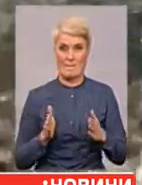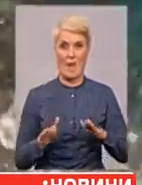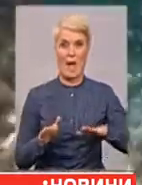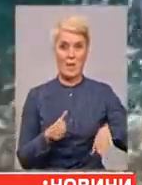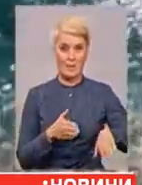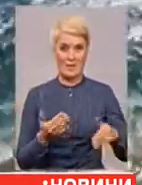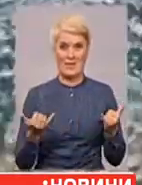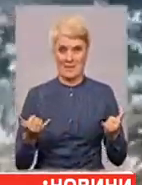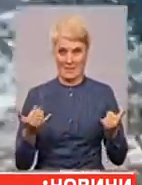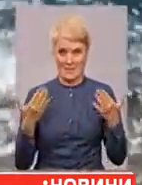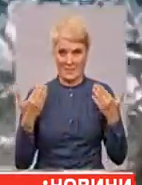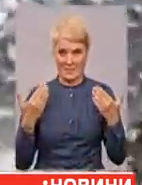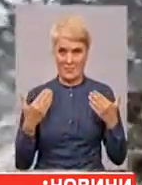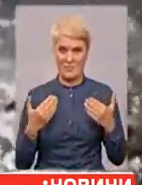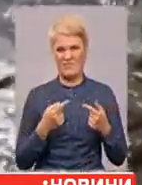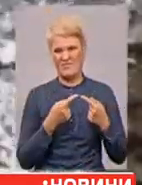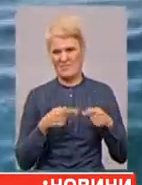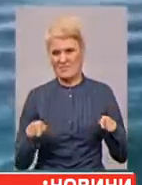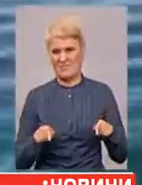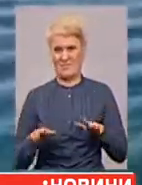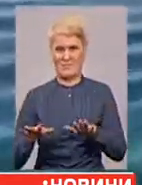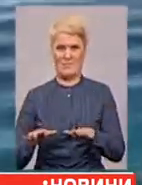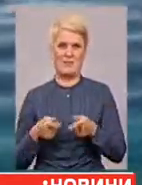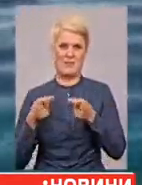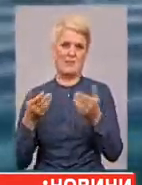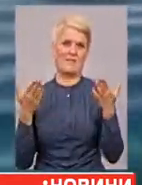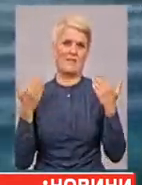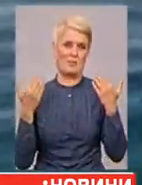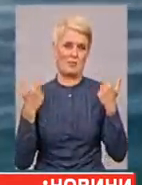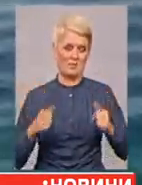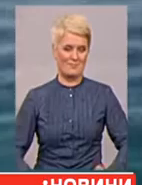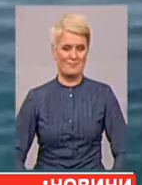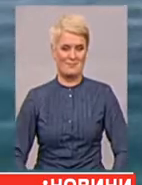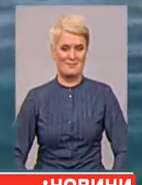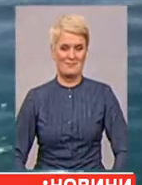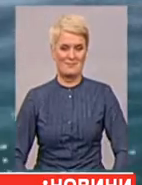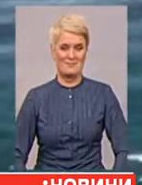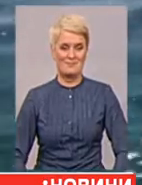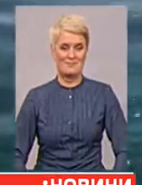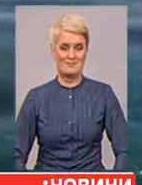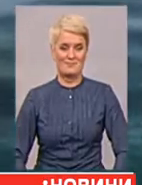такого відпочинку, каже чоловік, у відпустку їздитиме на інші курорти. Дмитро Климюк, Мирослава Жабей, Олексій Єгоров. Новини на Першому.